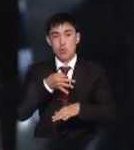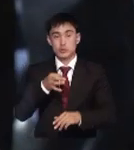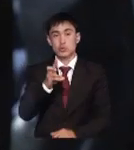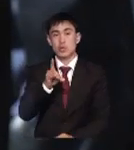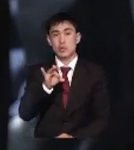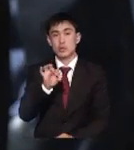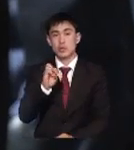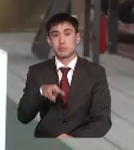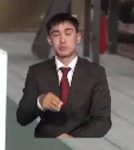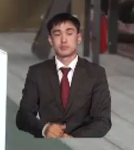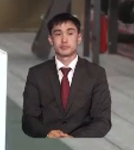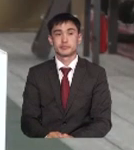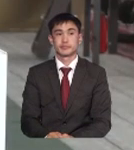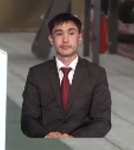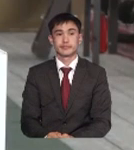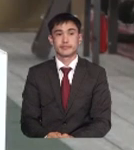нун